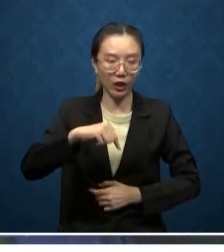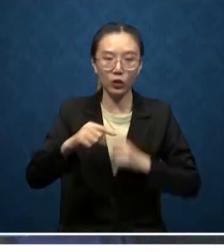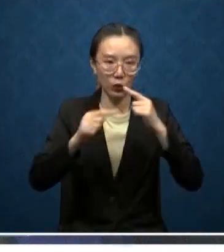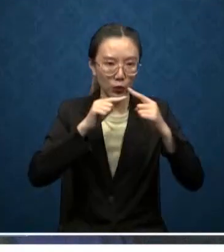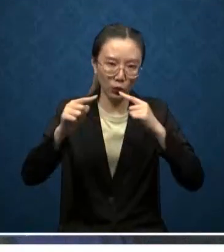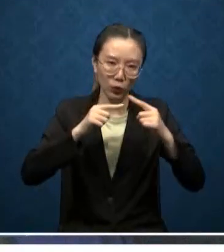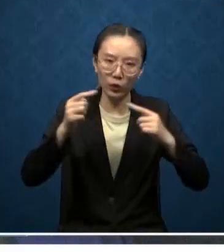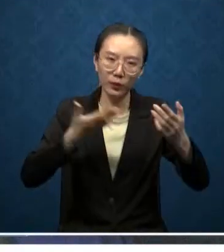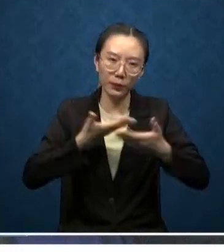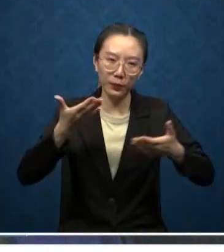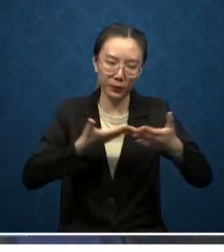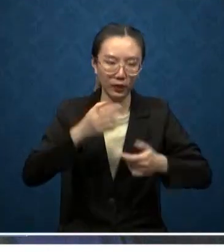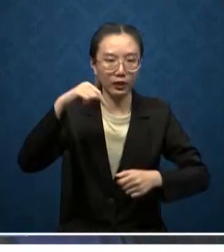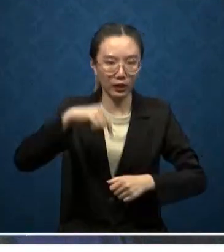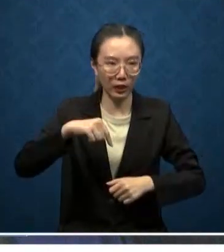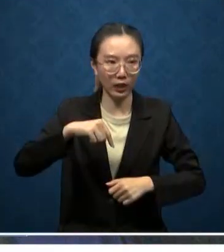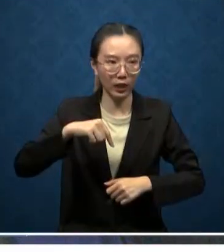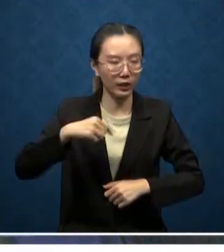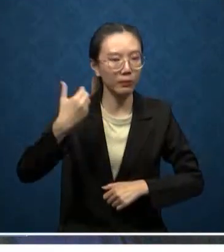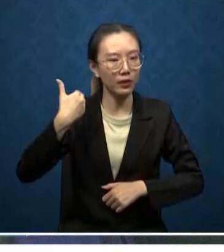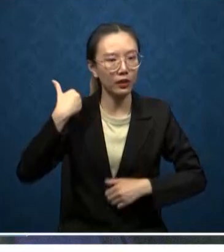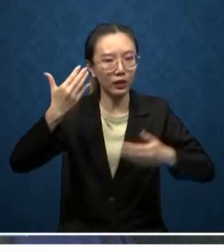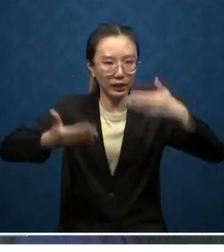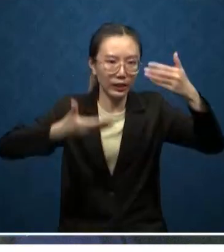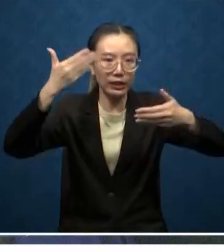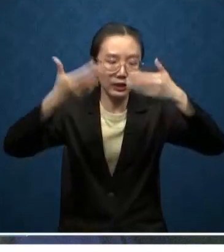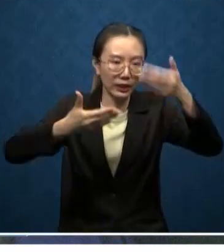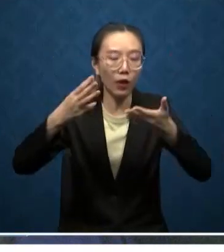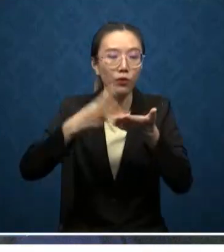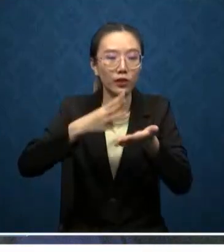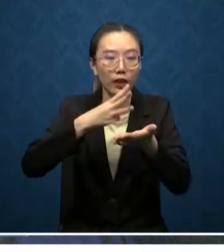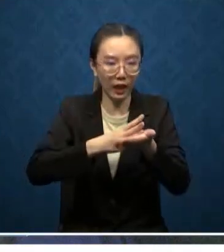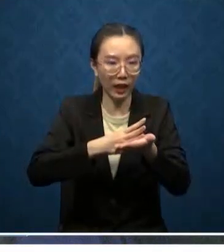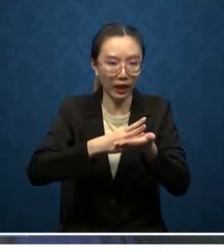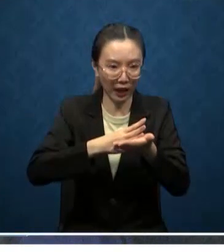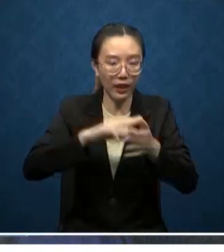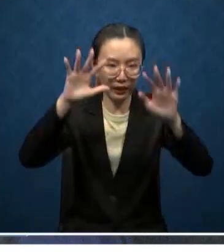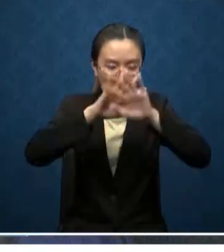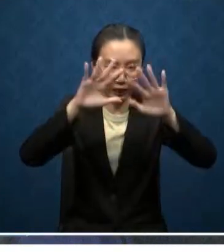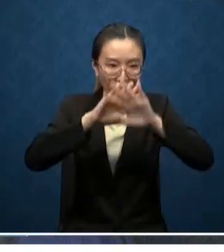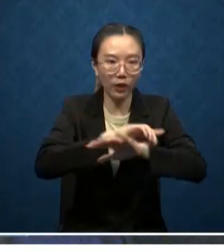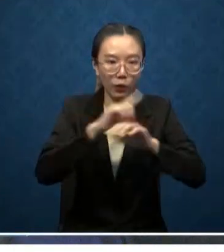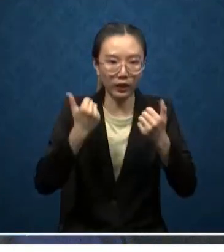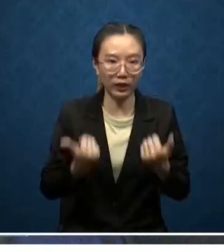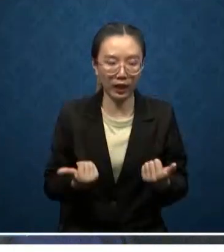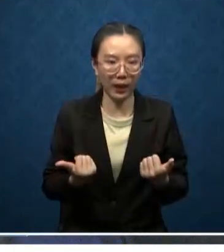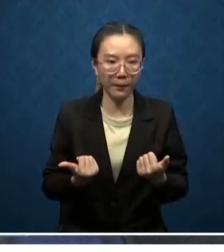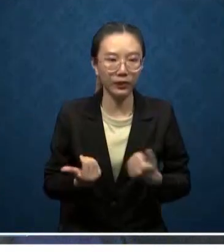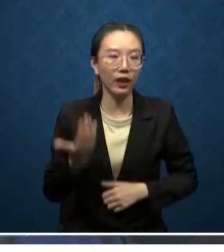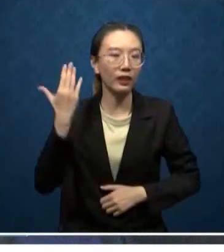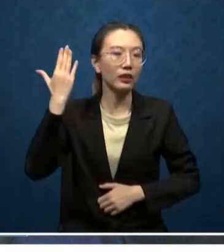สภาพัฒที่ที่เรามีกิจกรรมในทางวิชาการเช่นวันนี้นะค่ะตอนนั้นเนี่ยในประเด็น